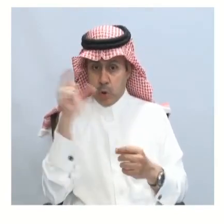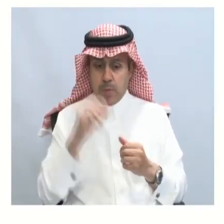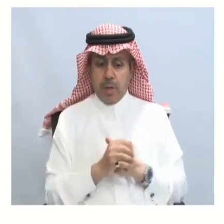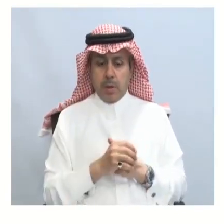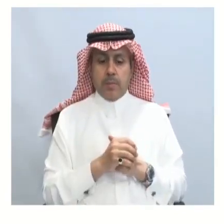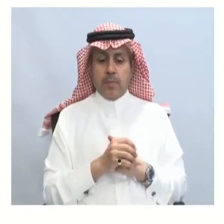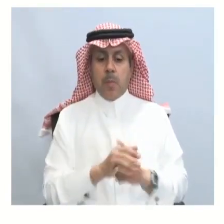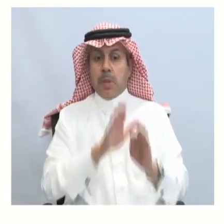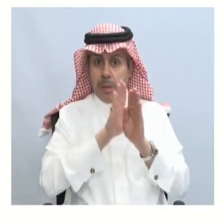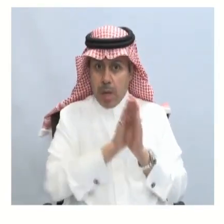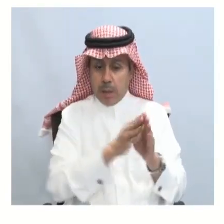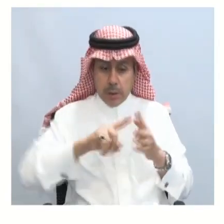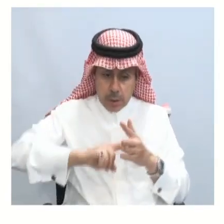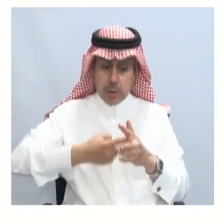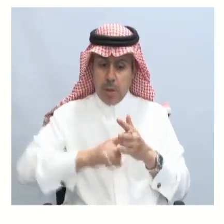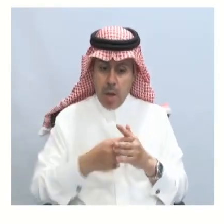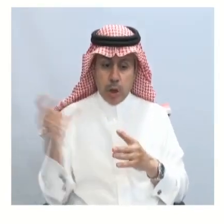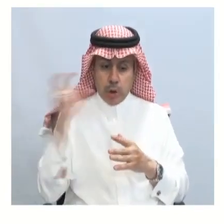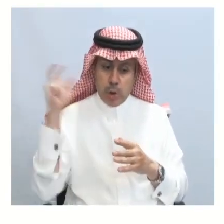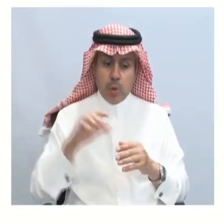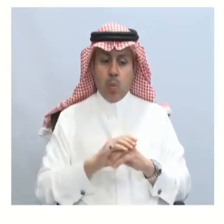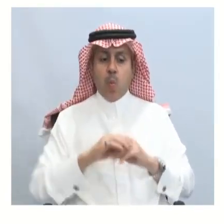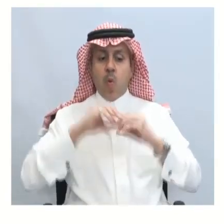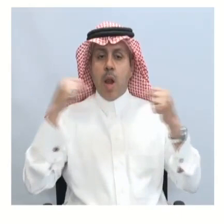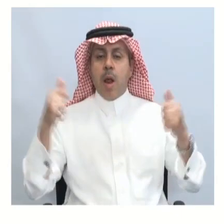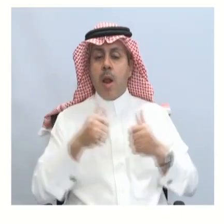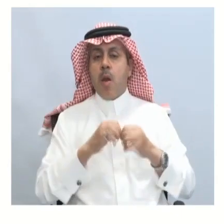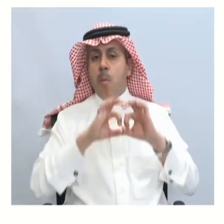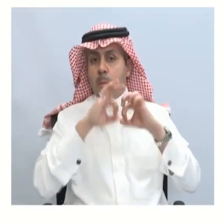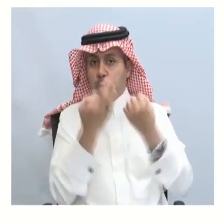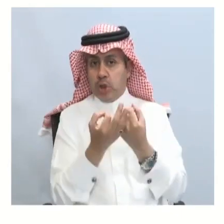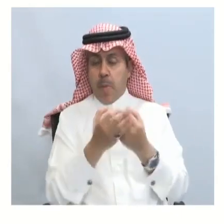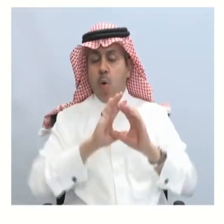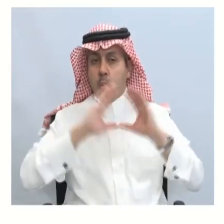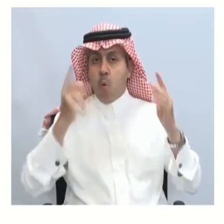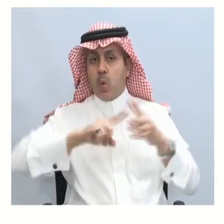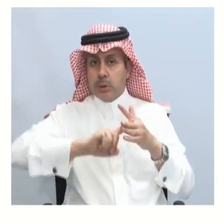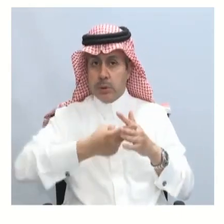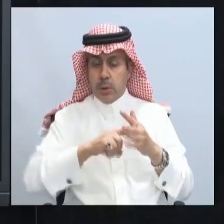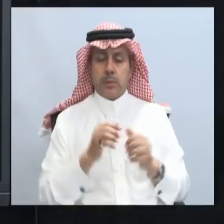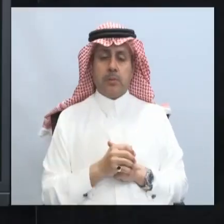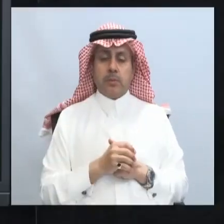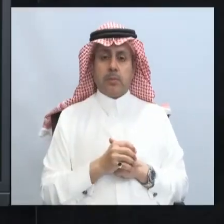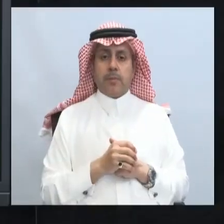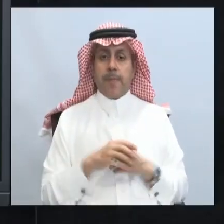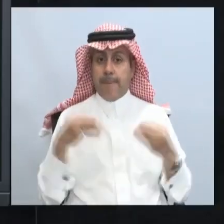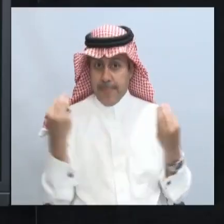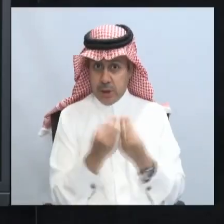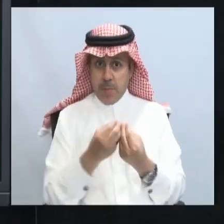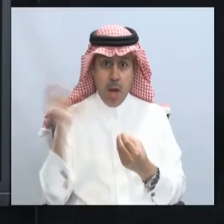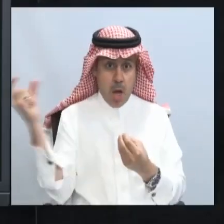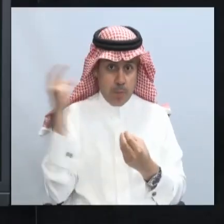للكلمه وقوه وقوه ونماء فاذا هذا الاجتماع ماذا يحصل المر في حال